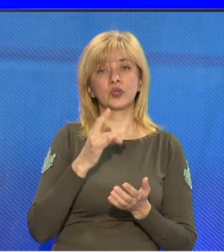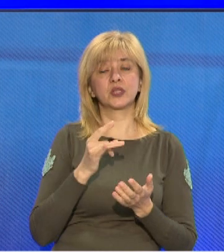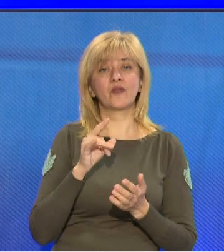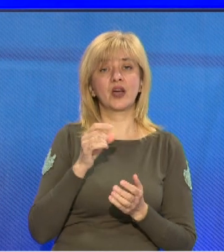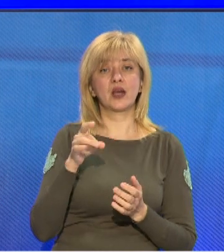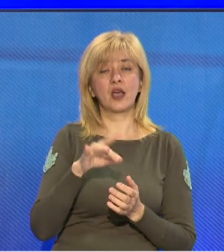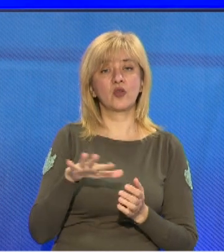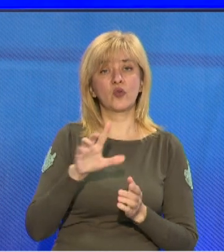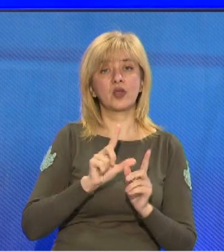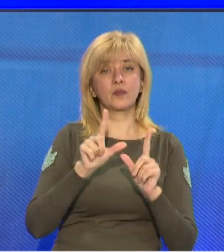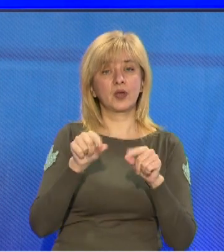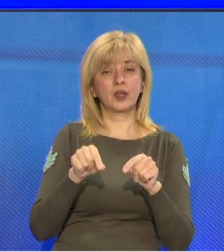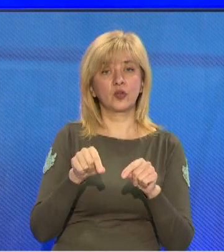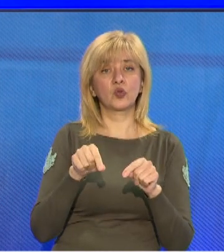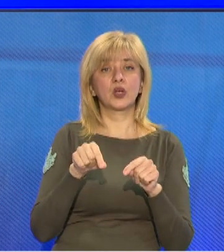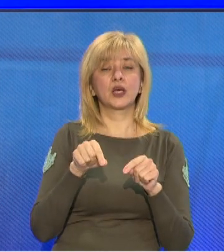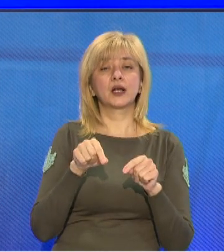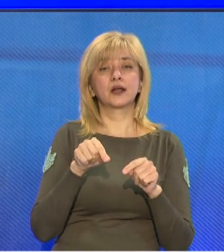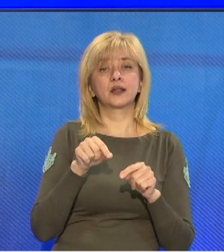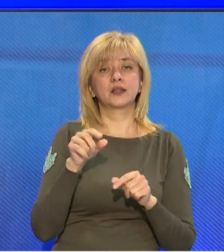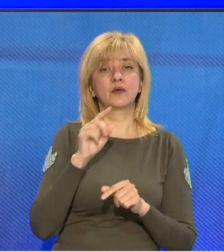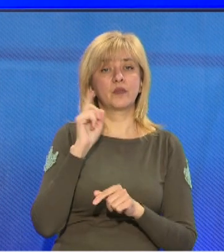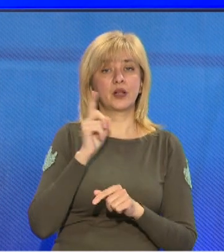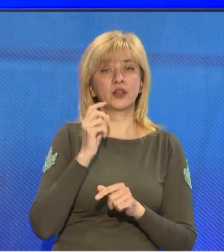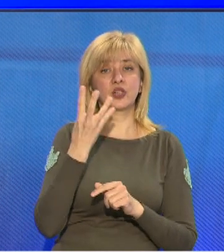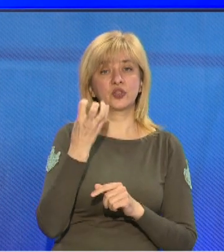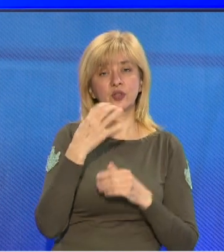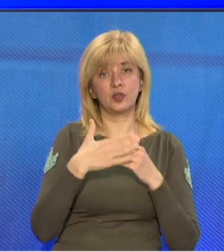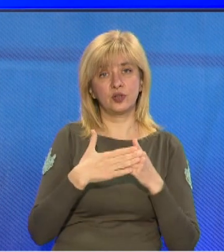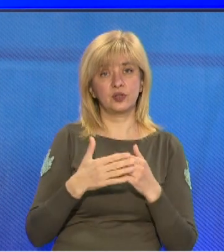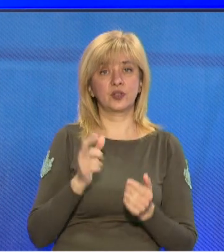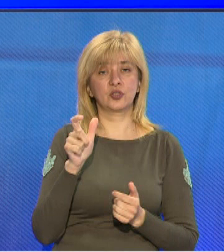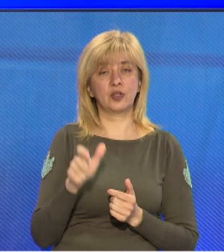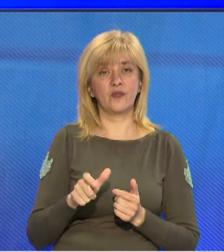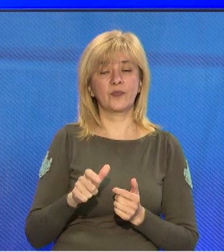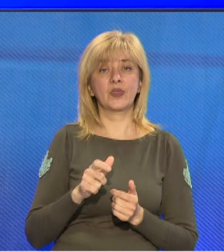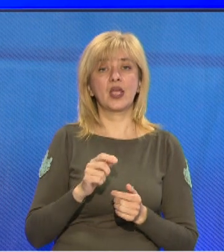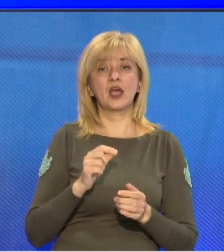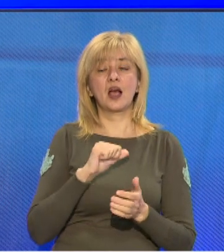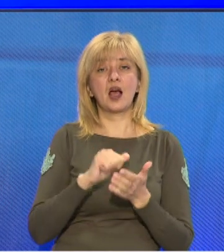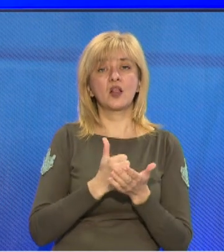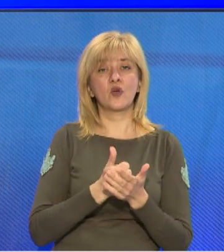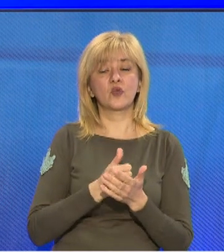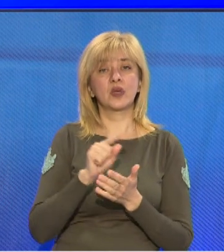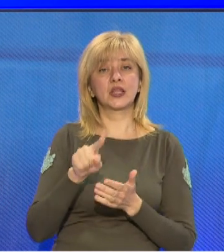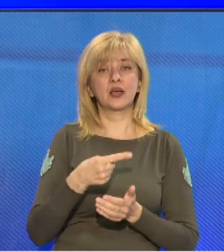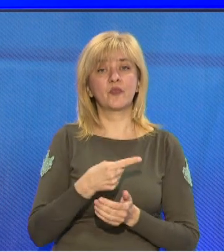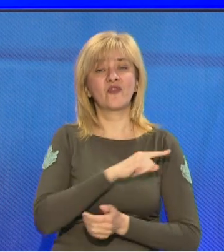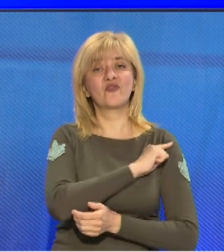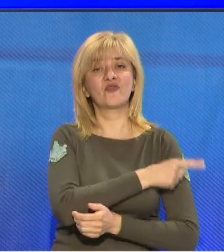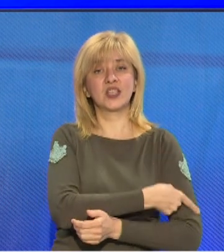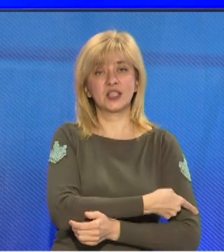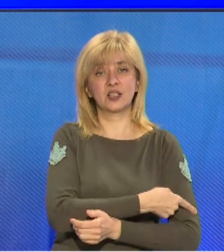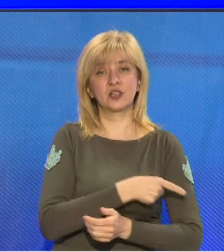каля 400 юнаков. Головними критеріями відбору стали фізична кондиція, психологічна устойливість і морально-вольові